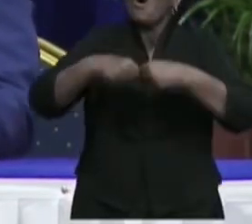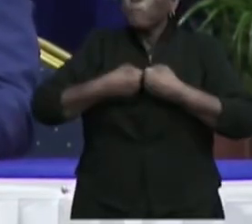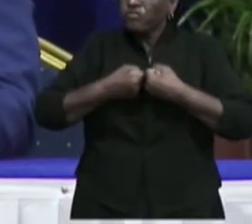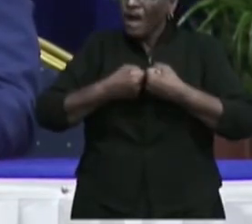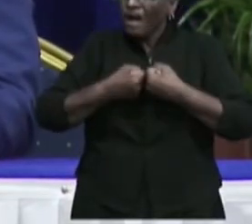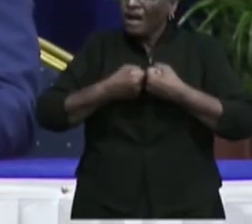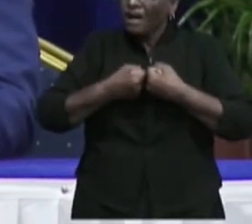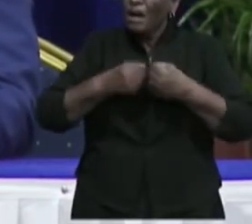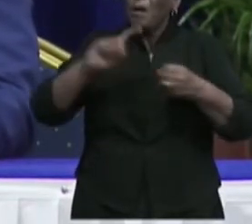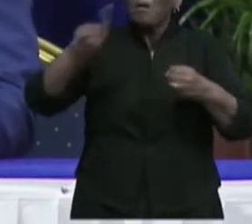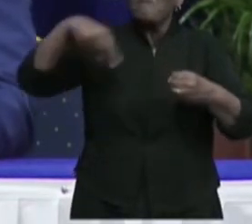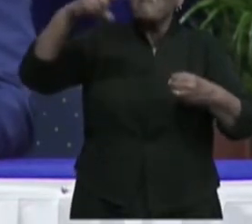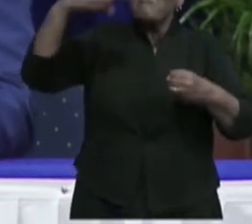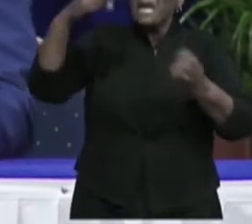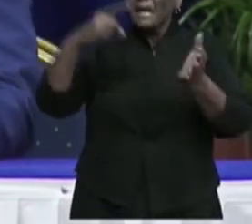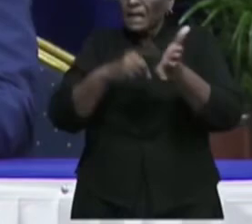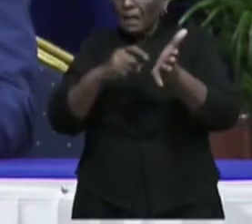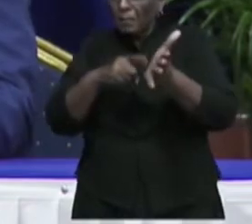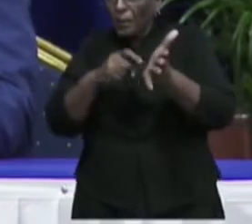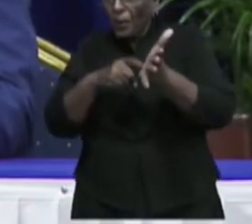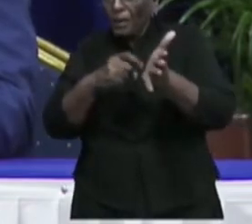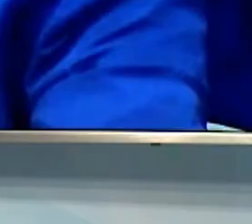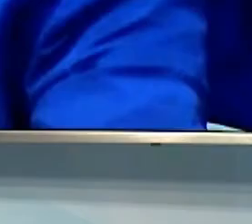te maken van CSME.